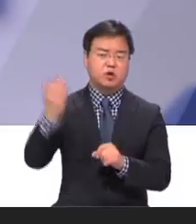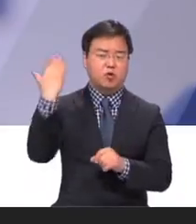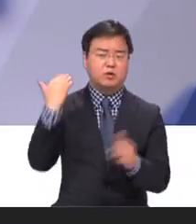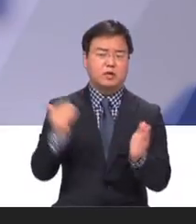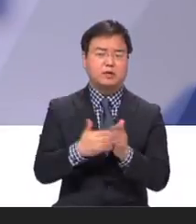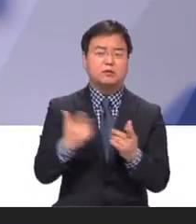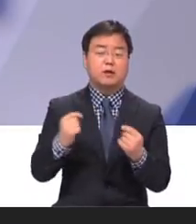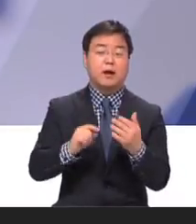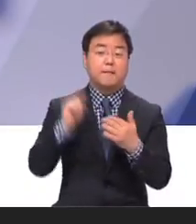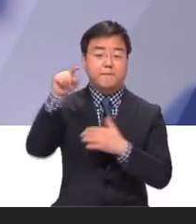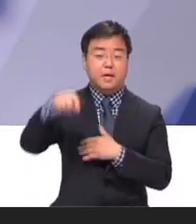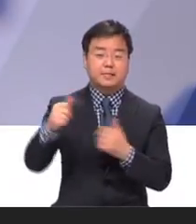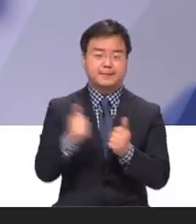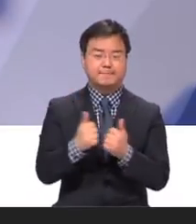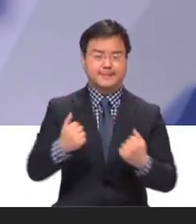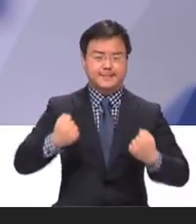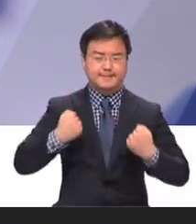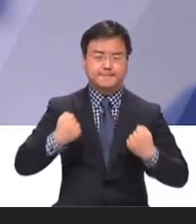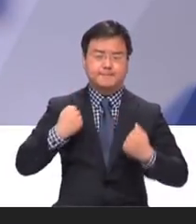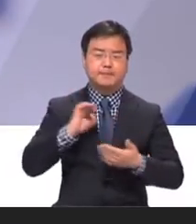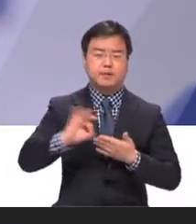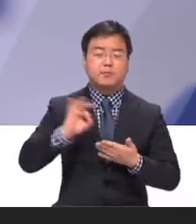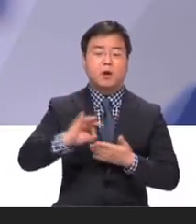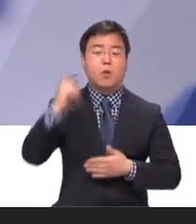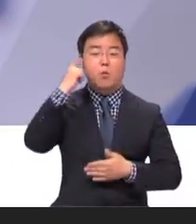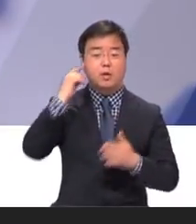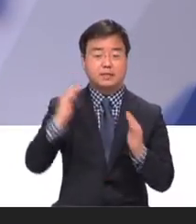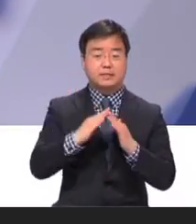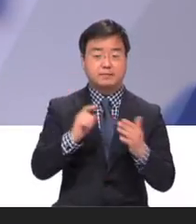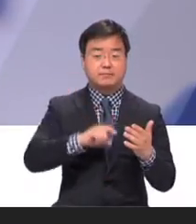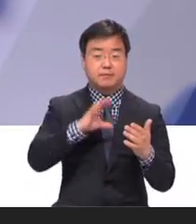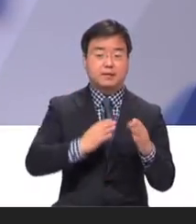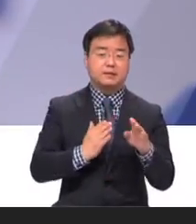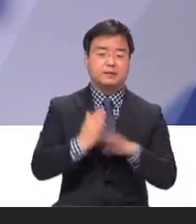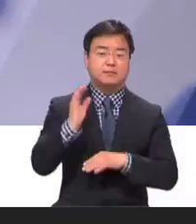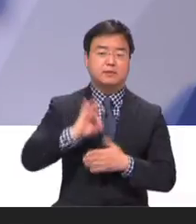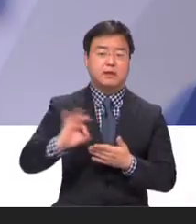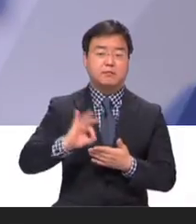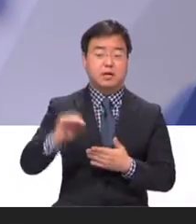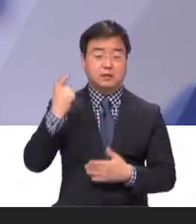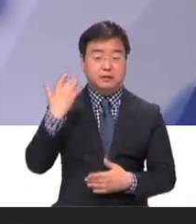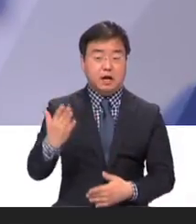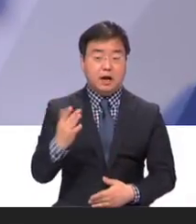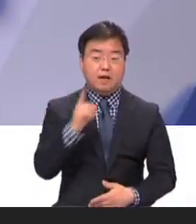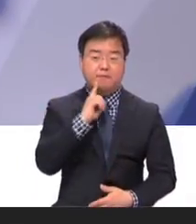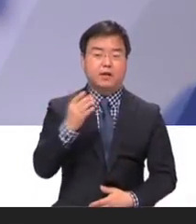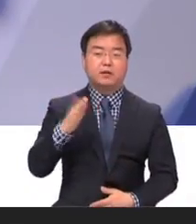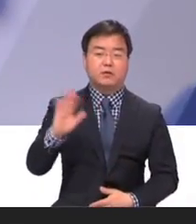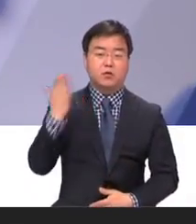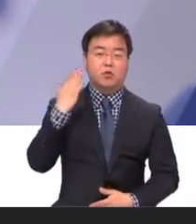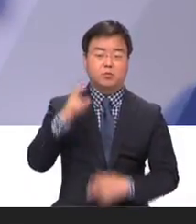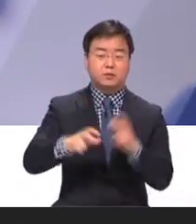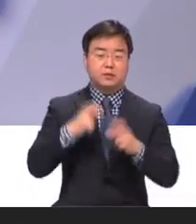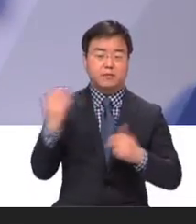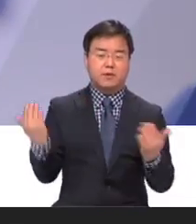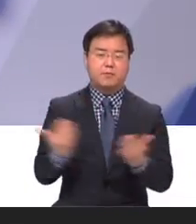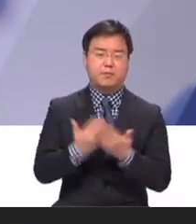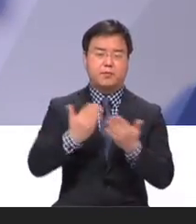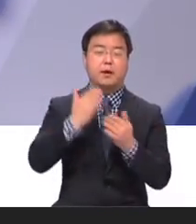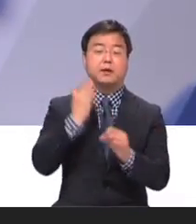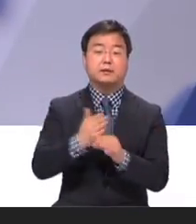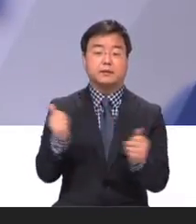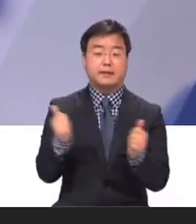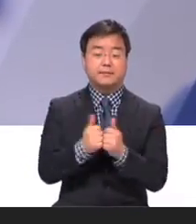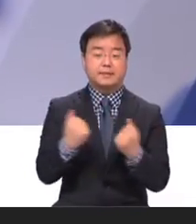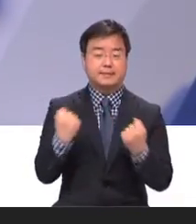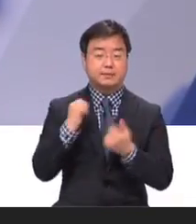남자는 밖에 나가서 힘을 써야 되는데 네. 왜 집안에서 힘을 낭비하냐라고 해서 근데 지금은 고도 산업사회가 됐기 때문에 남자가 힘을 쓸